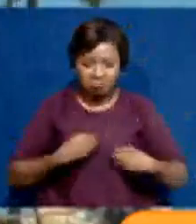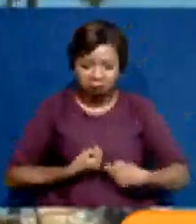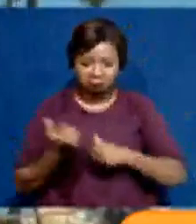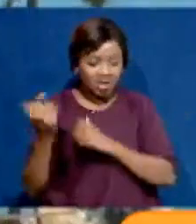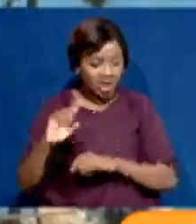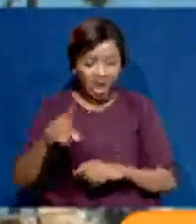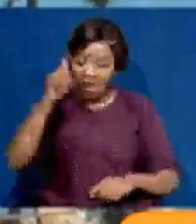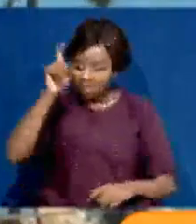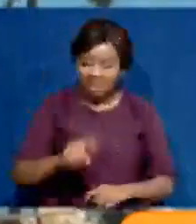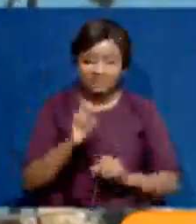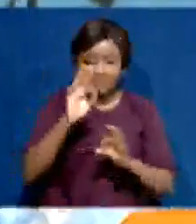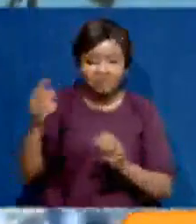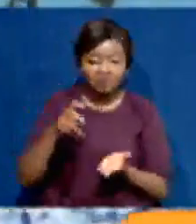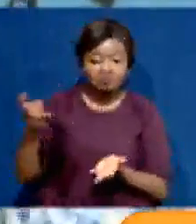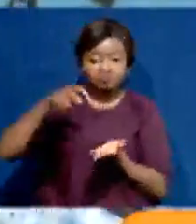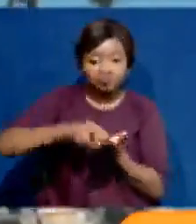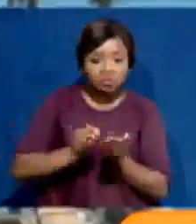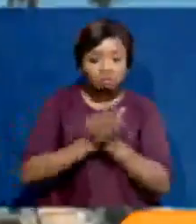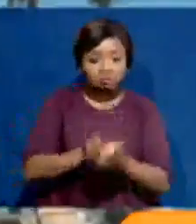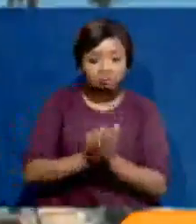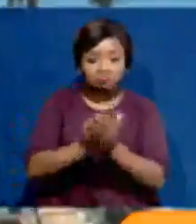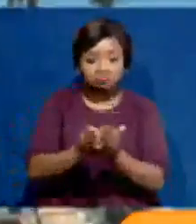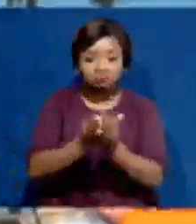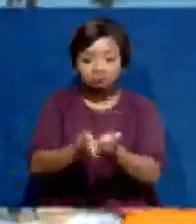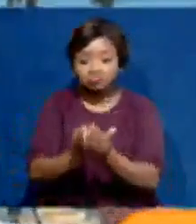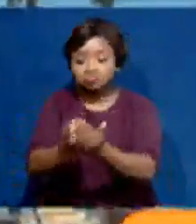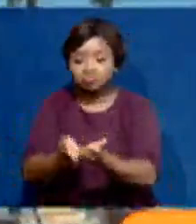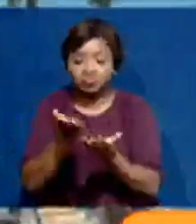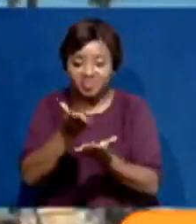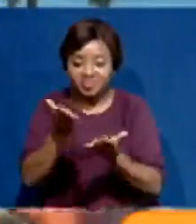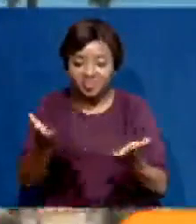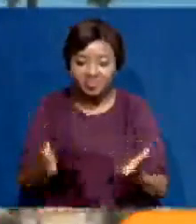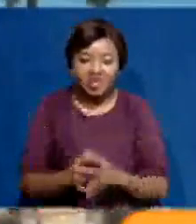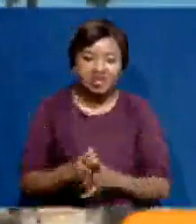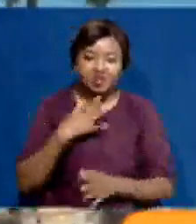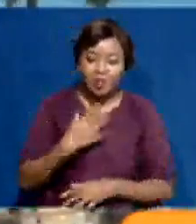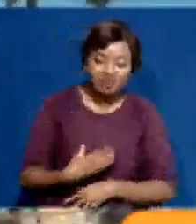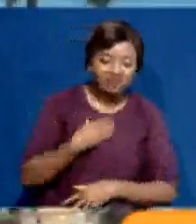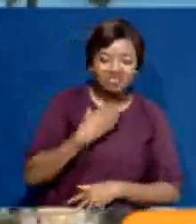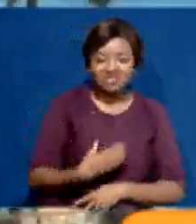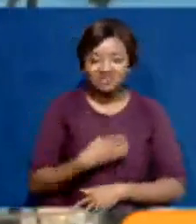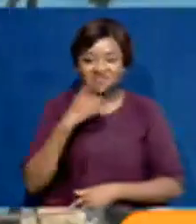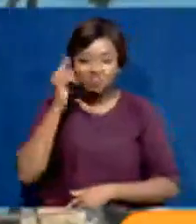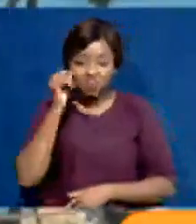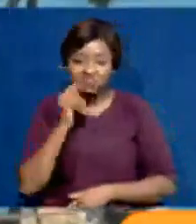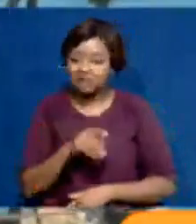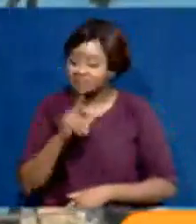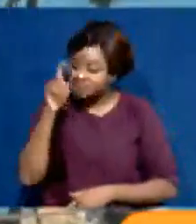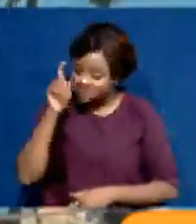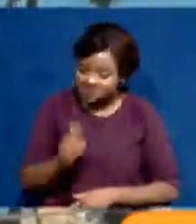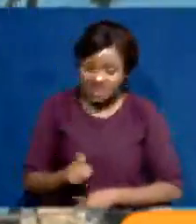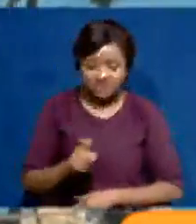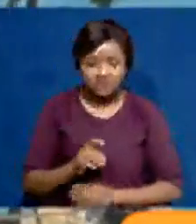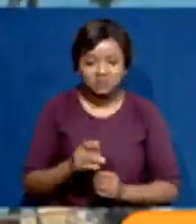especially wanapanda madau kwenda kutembea katika marine parks ama kutembea kwa sababu ya tour za mji wa Mombasa.